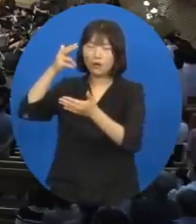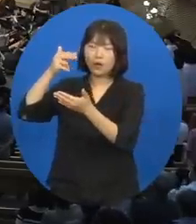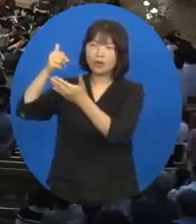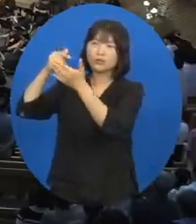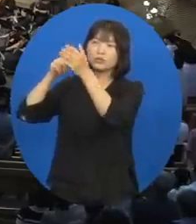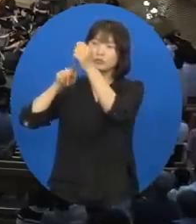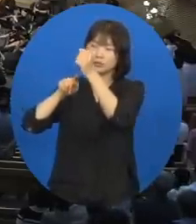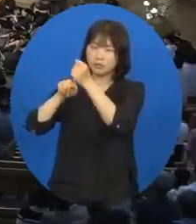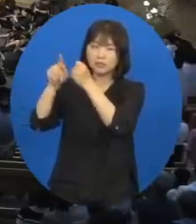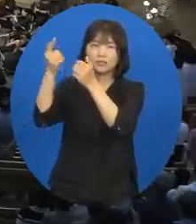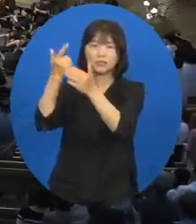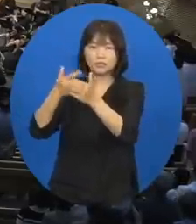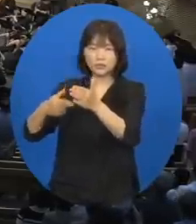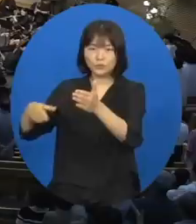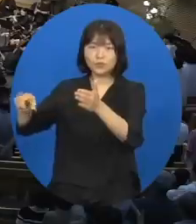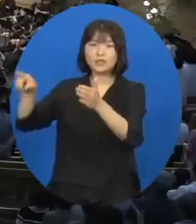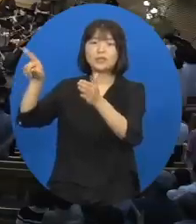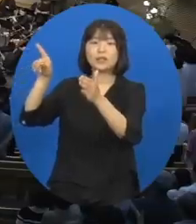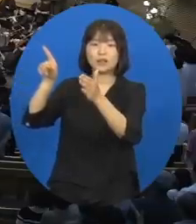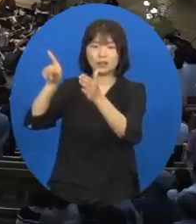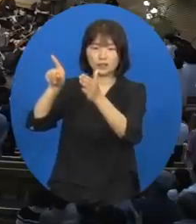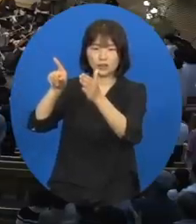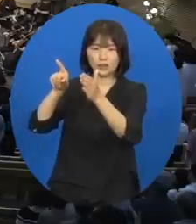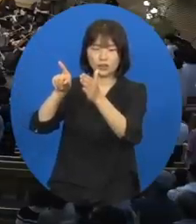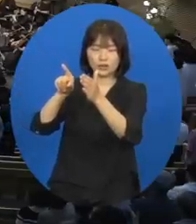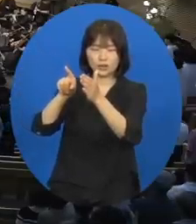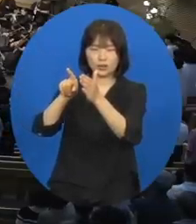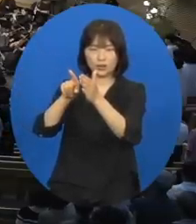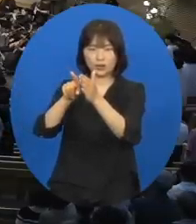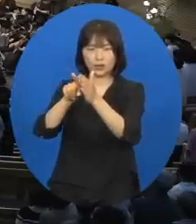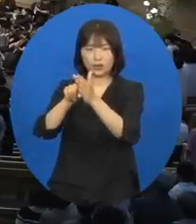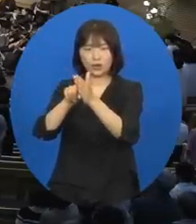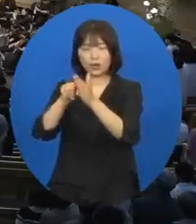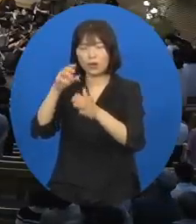나라와 그 뜻을 위하여